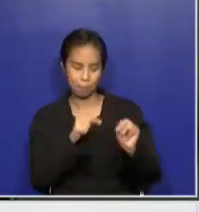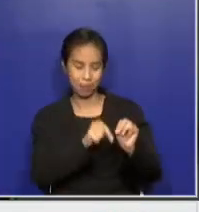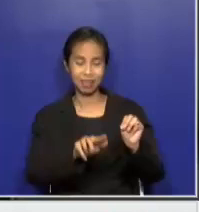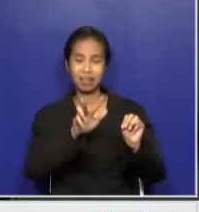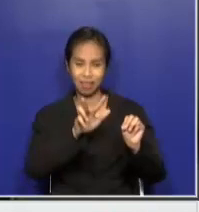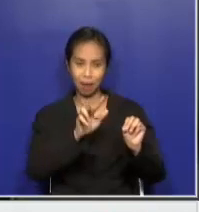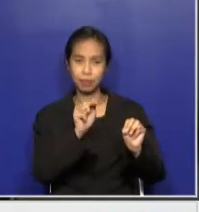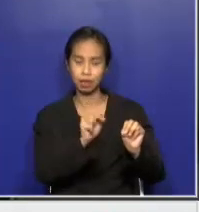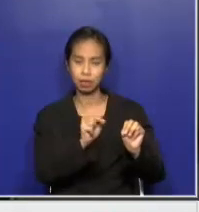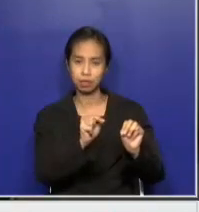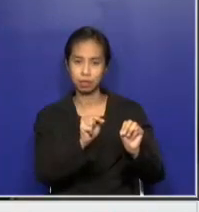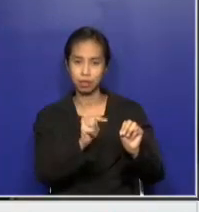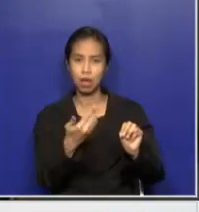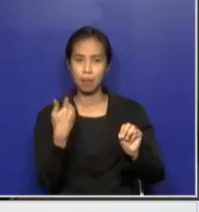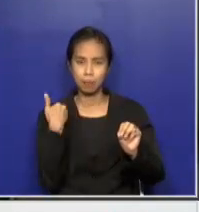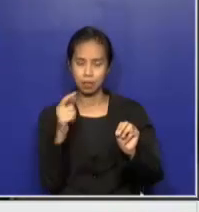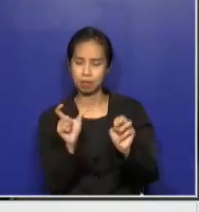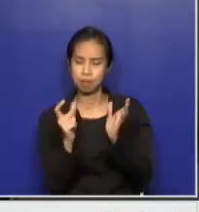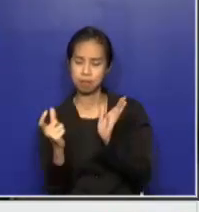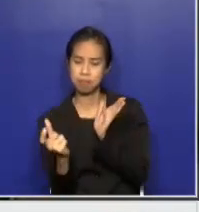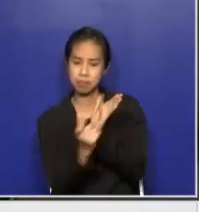านเนี่ยเขียนไว้คล้ายๆ